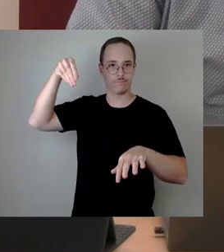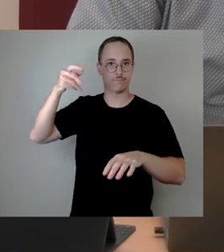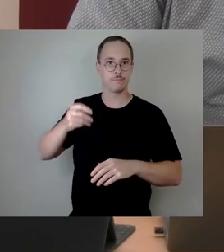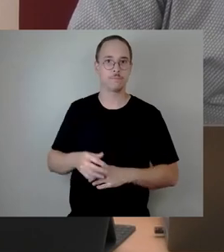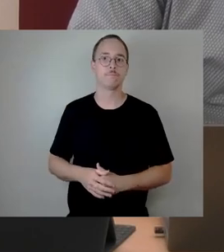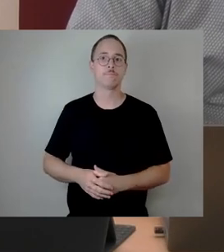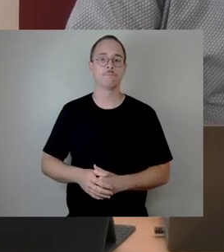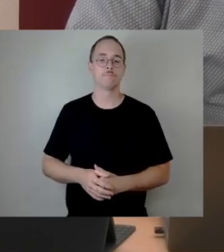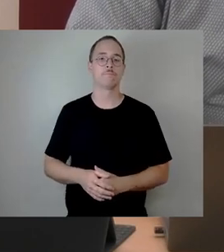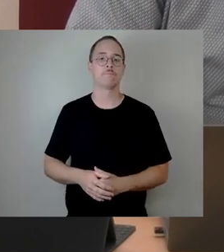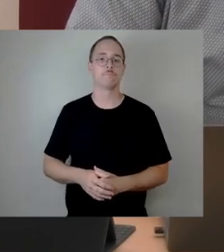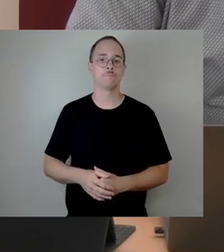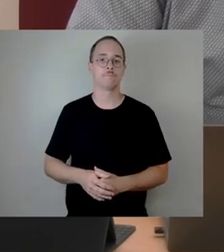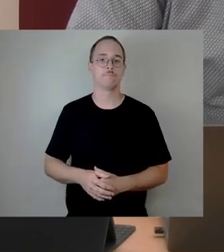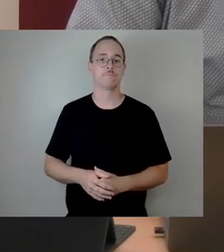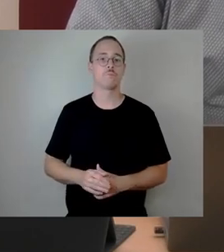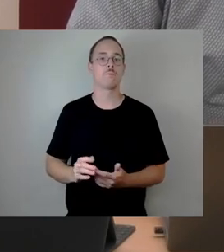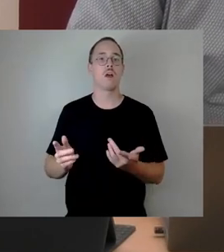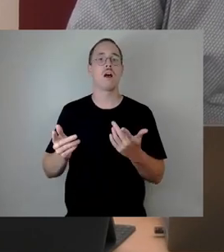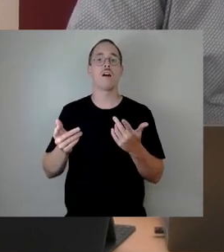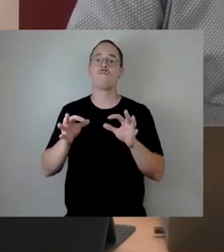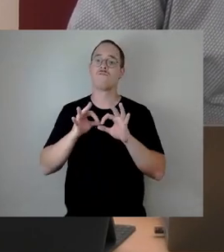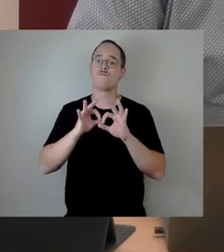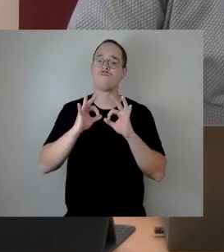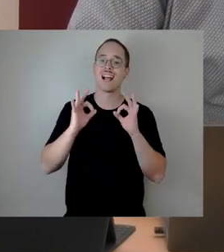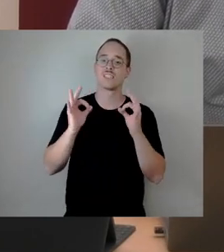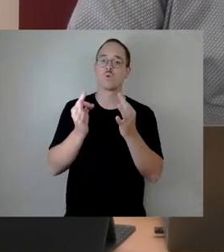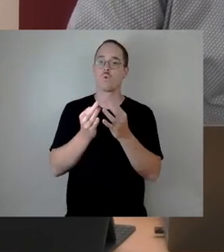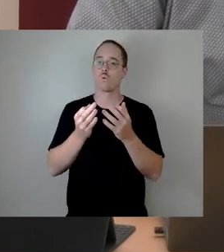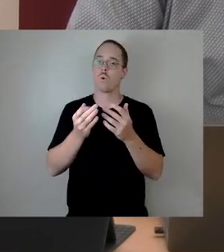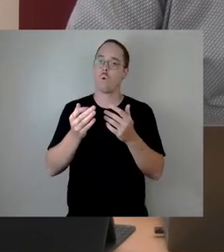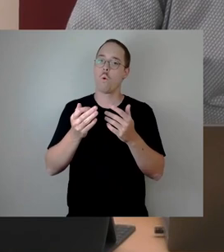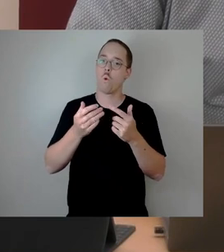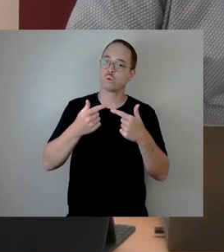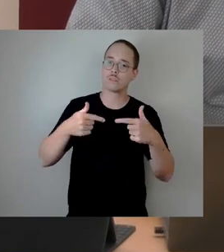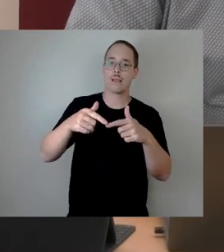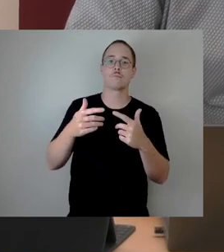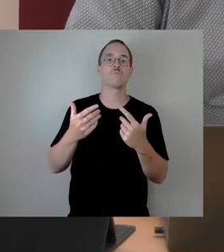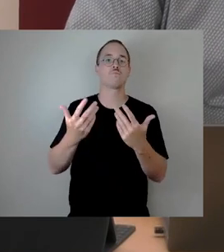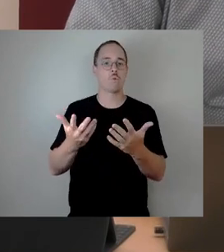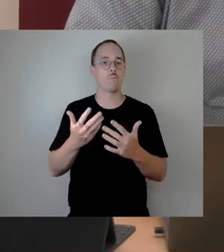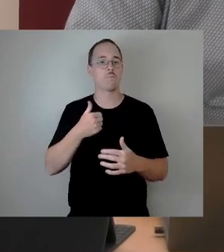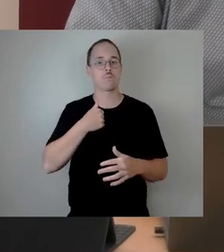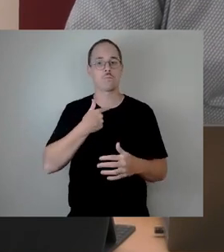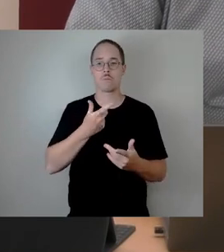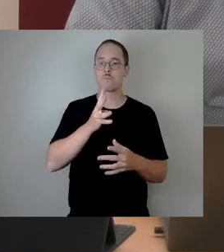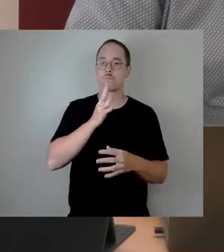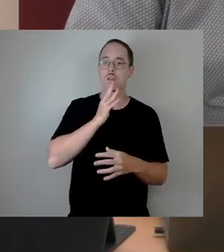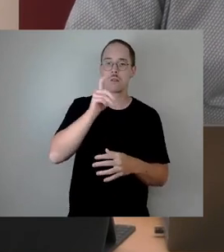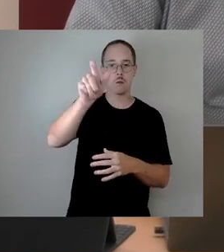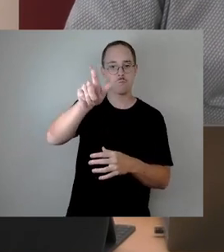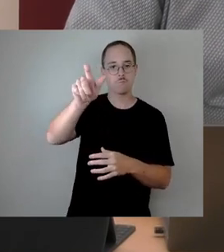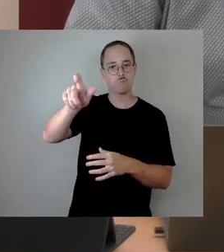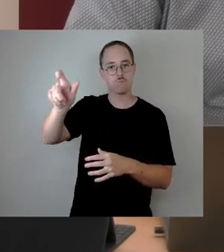vorne. Wenn dies nicht der Fall ist, möchte ich Sie nach Aufruf die Taste in der Mitte Ihres